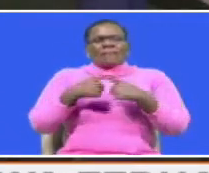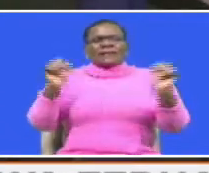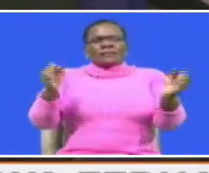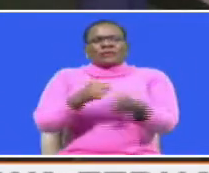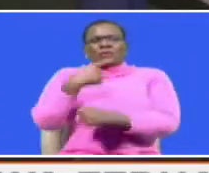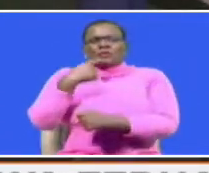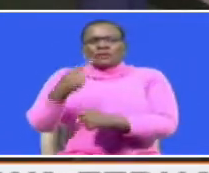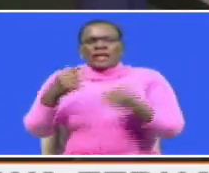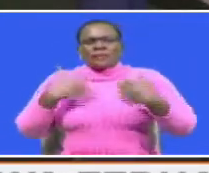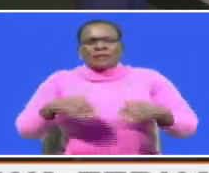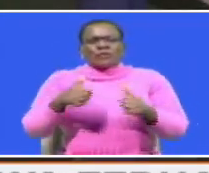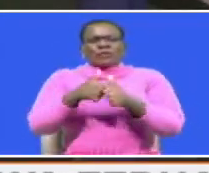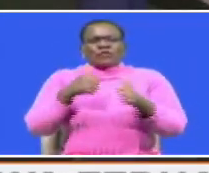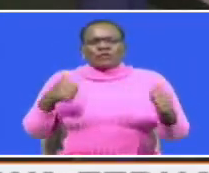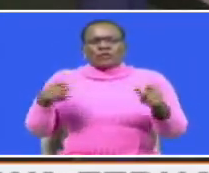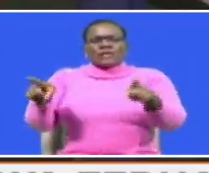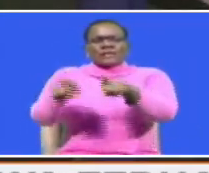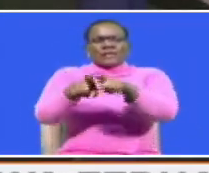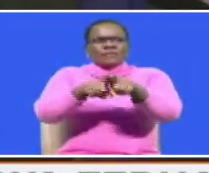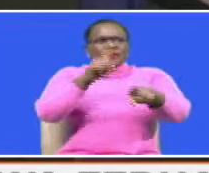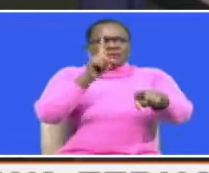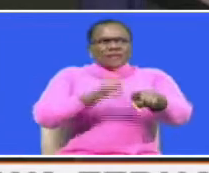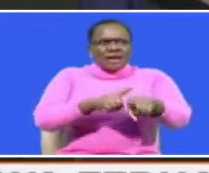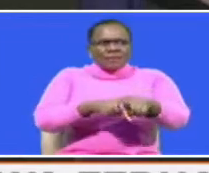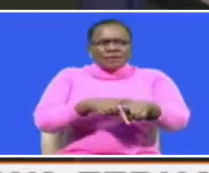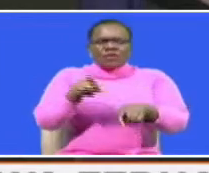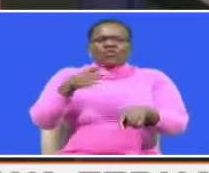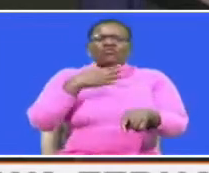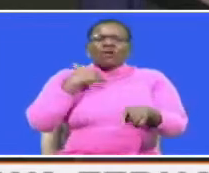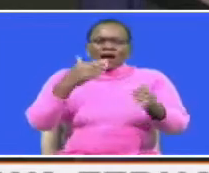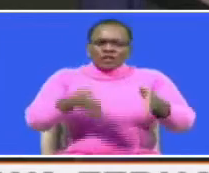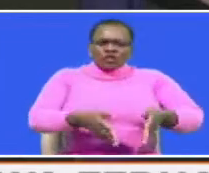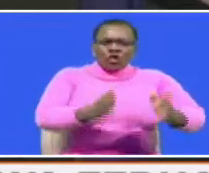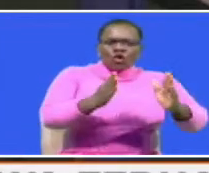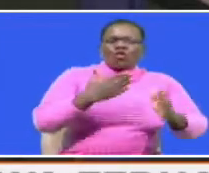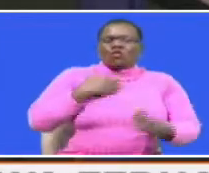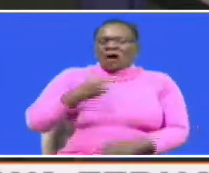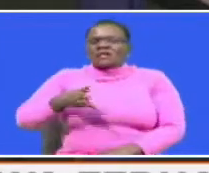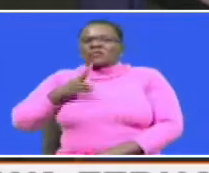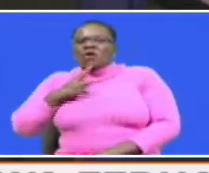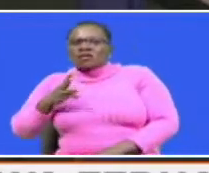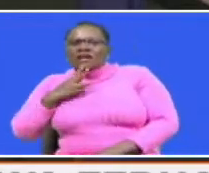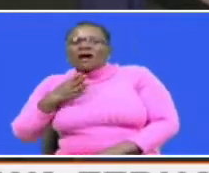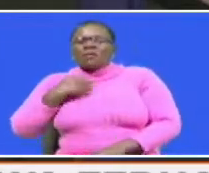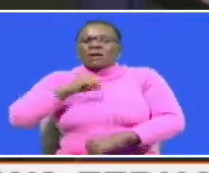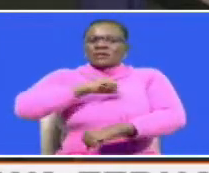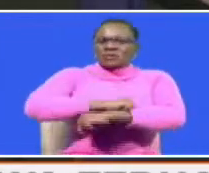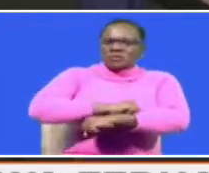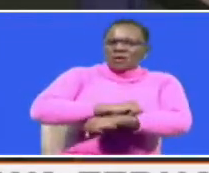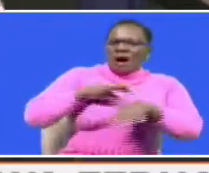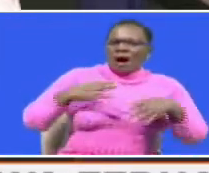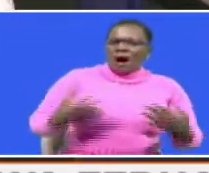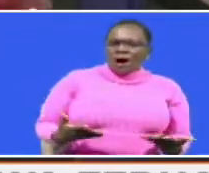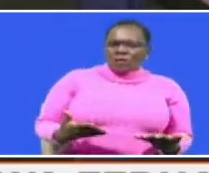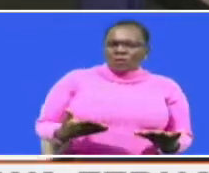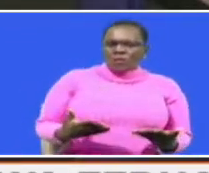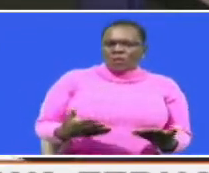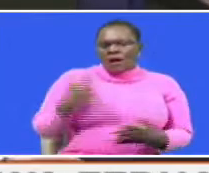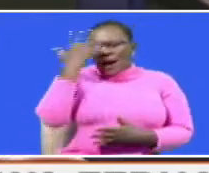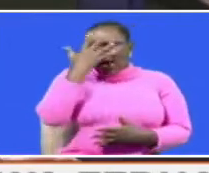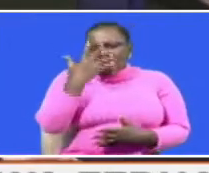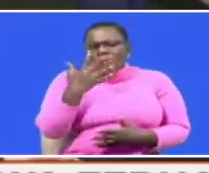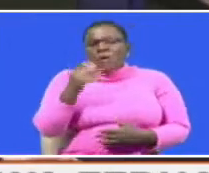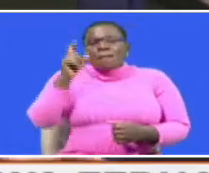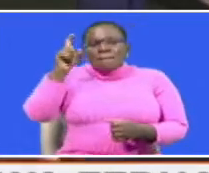ambia watu wasitoe at the same time waombee barabara, waombee maji, uombe shule zitengenezwe. Itakuwa haina